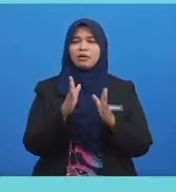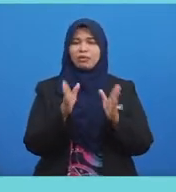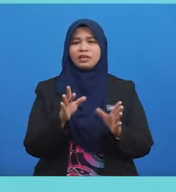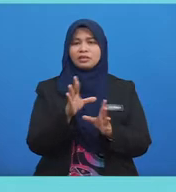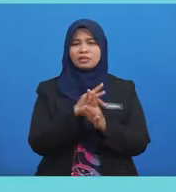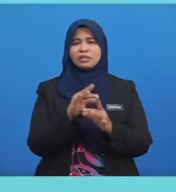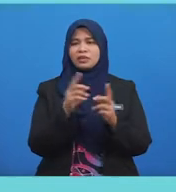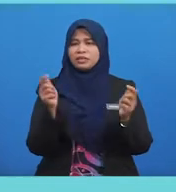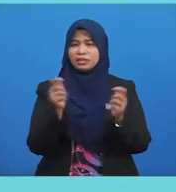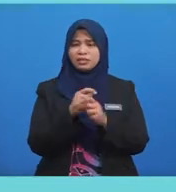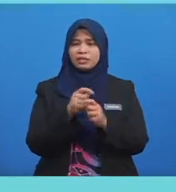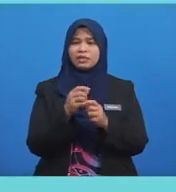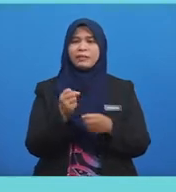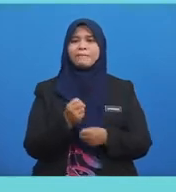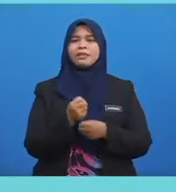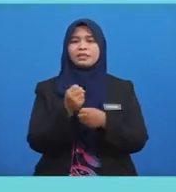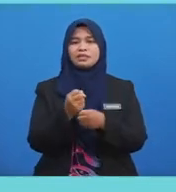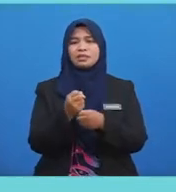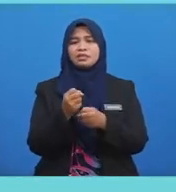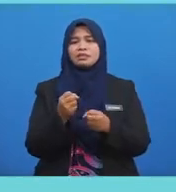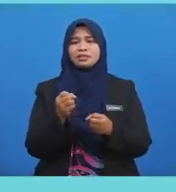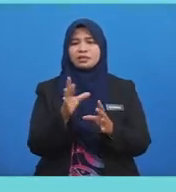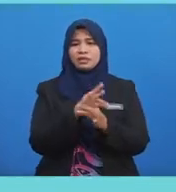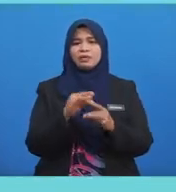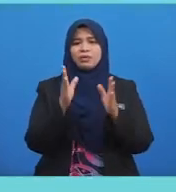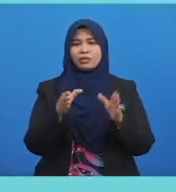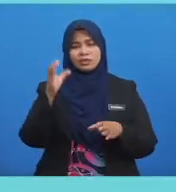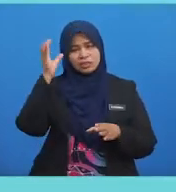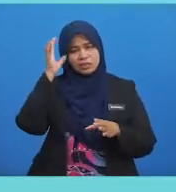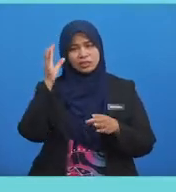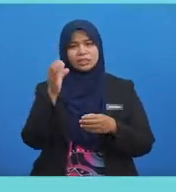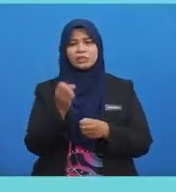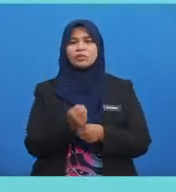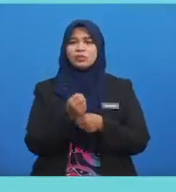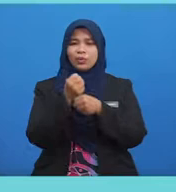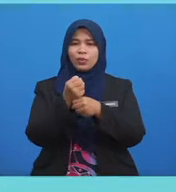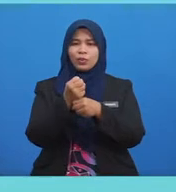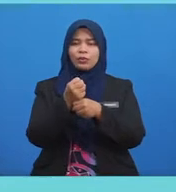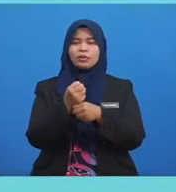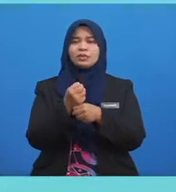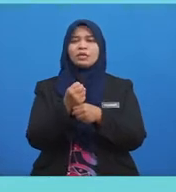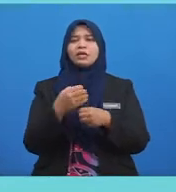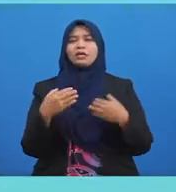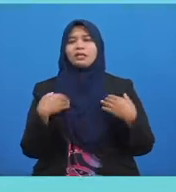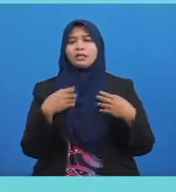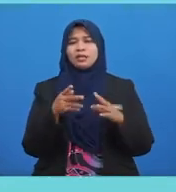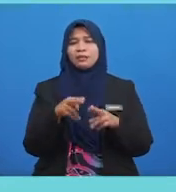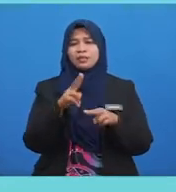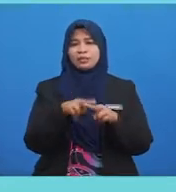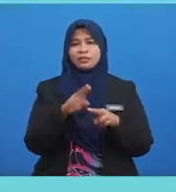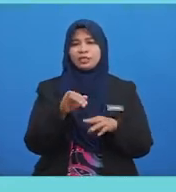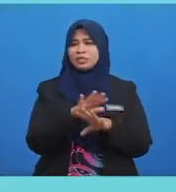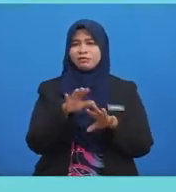besar pribumi menentang penyerahan Sarawak. Orang Cina pula menyokong. Tambahan